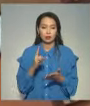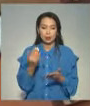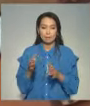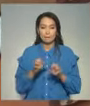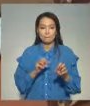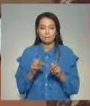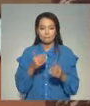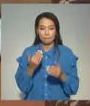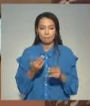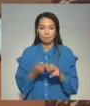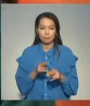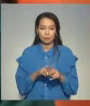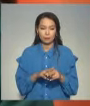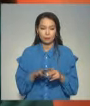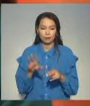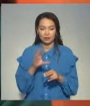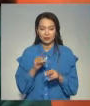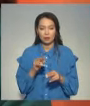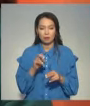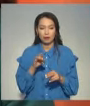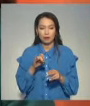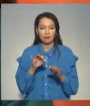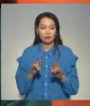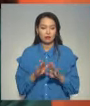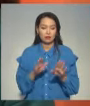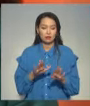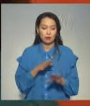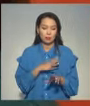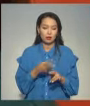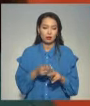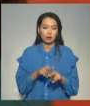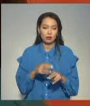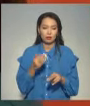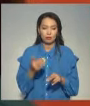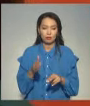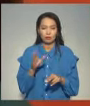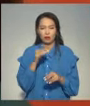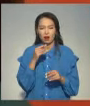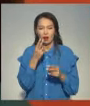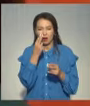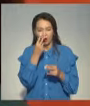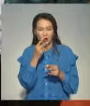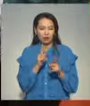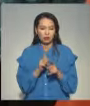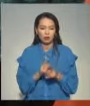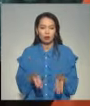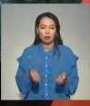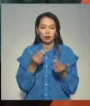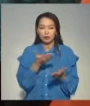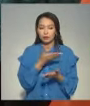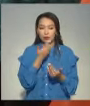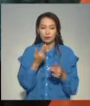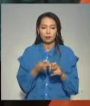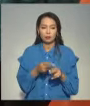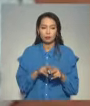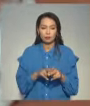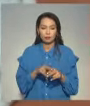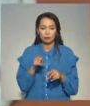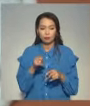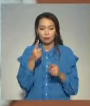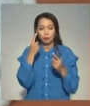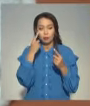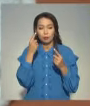кейін 10 минут парафинге жатқызған. Бірақ анауымнауға жылай қоймайтын әділ шырылдап қолдаяққа тұрмады дейді. Ол сыртқа шыққан кезде ғана